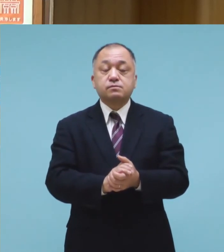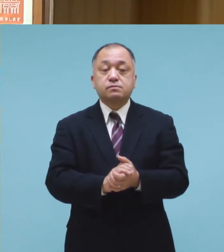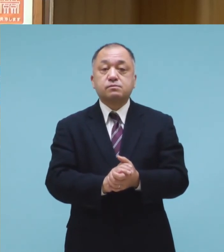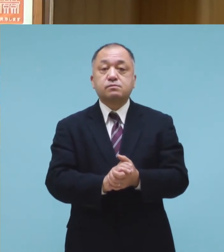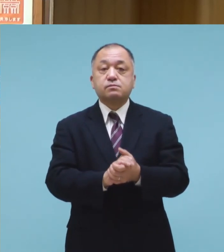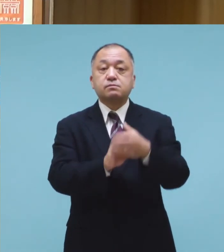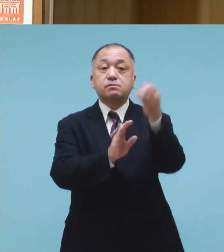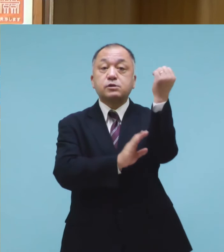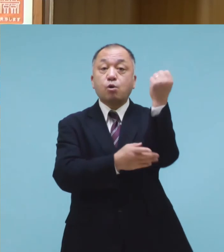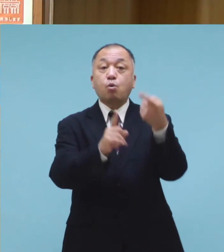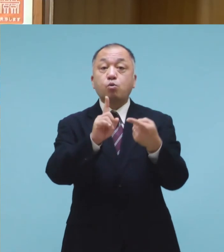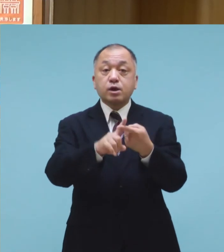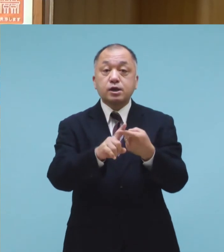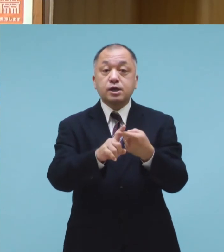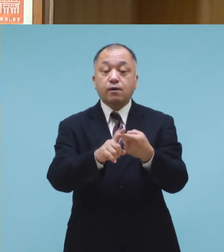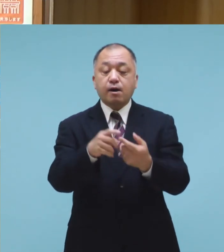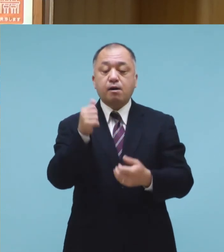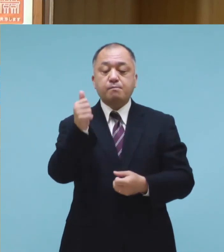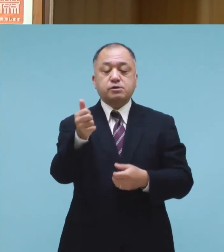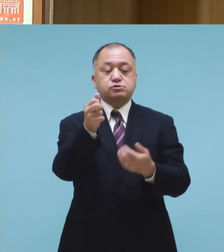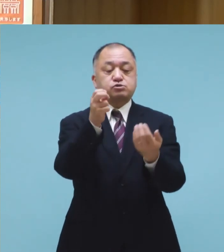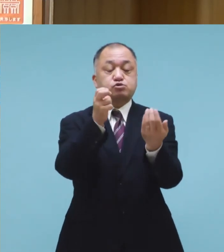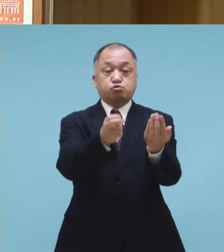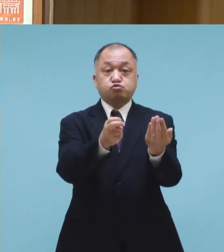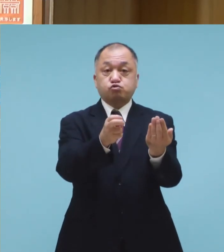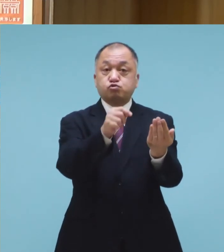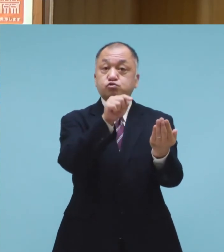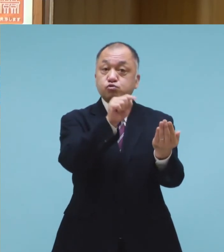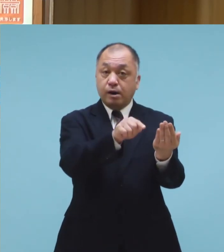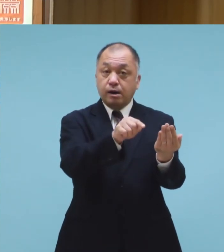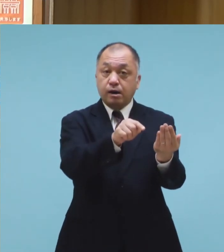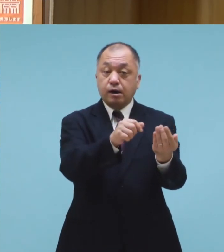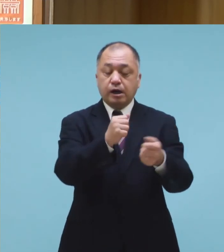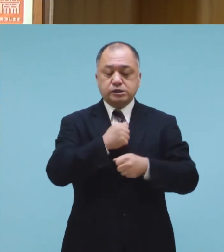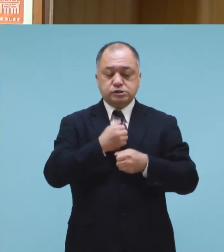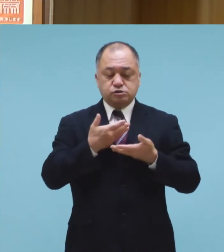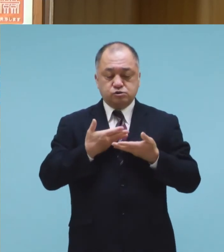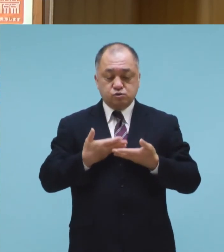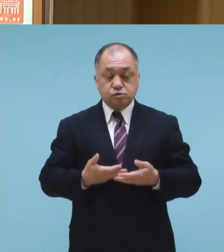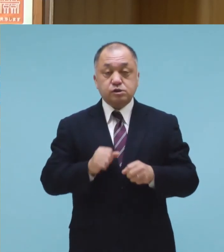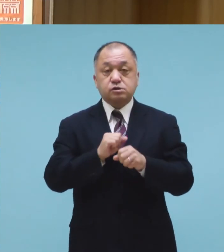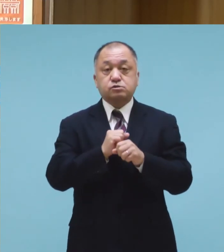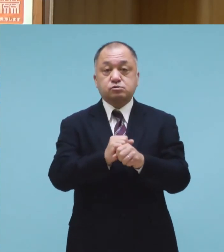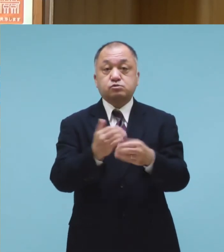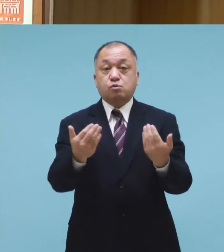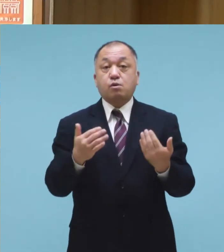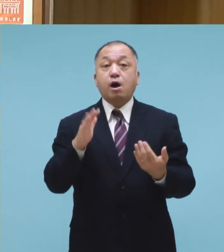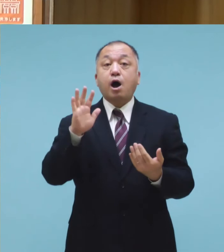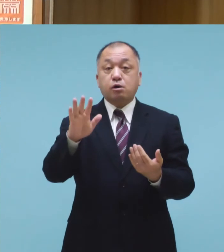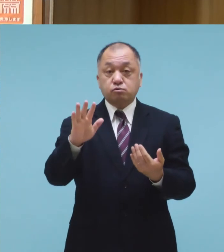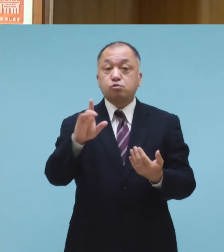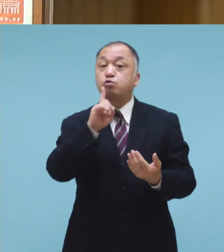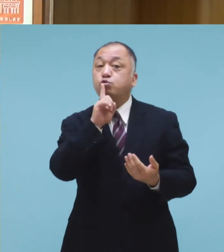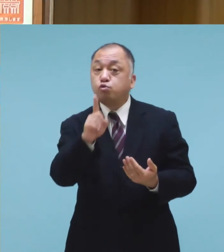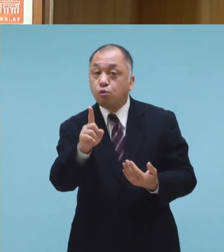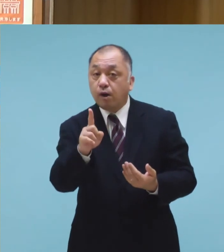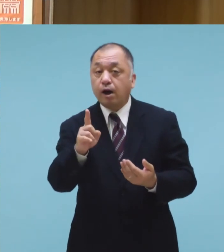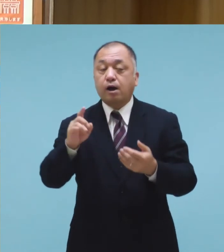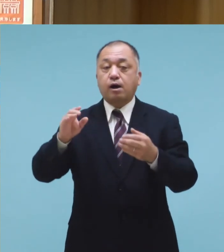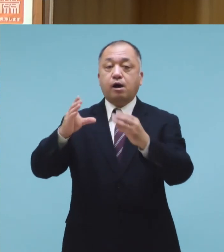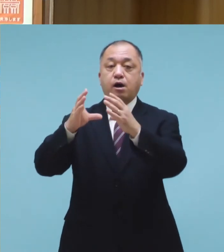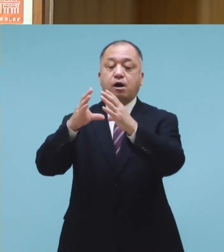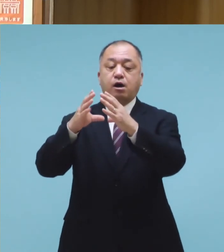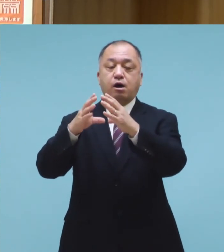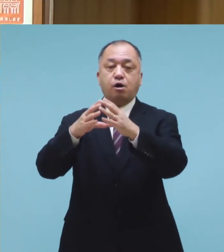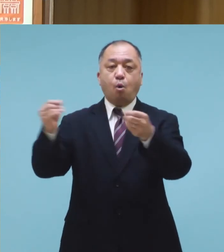の中でもですね、それは慎重にあるべきということで国会の中でも議論が行われて